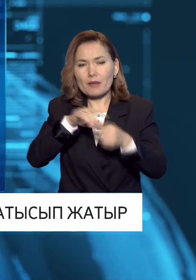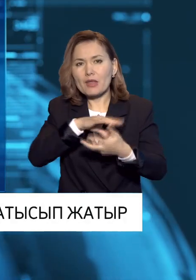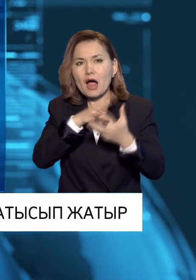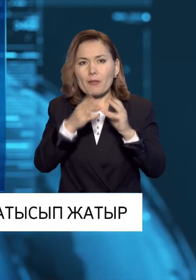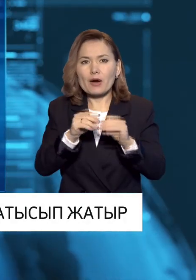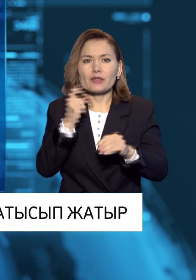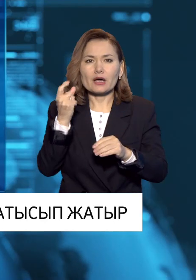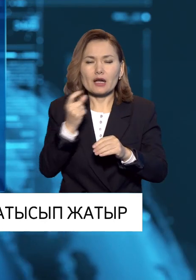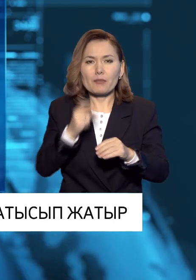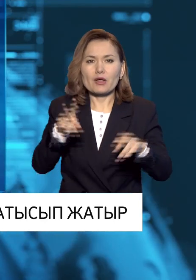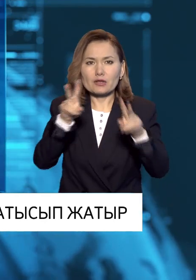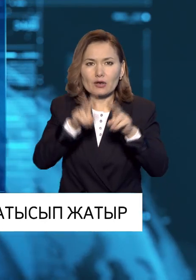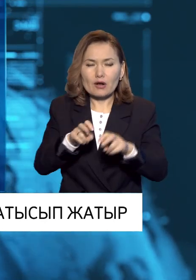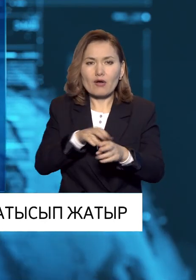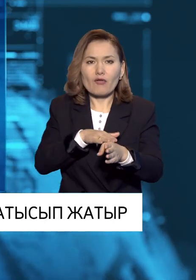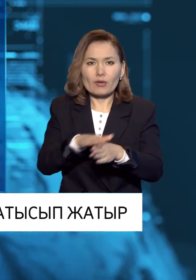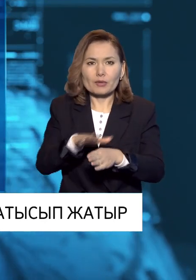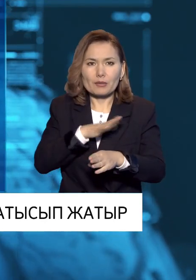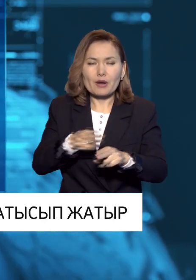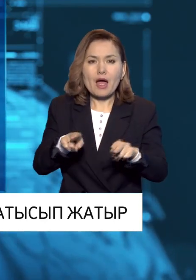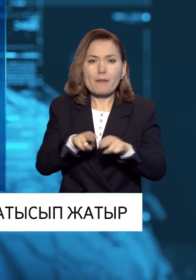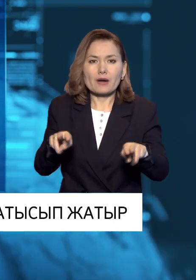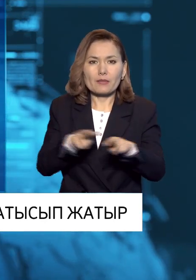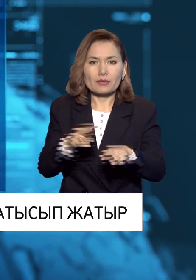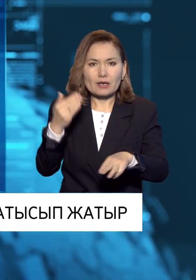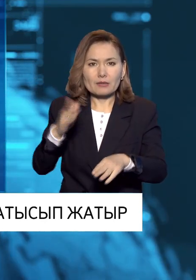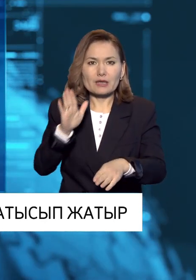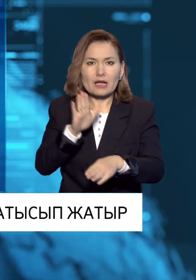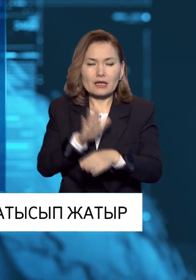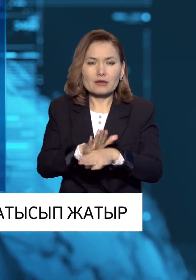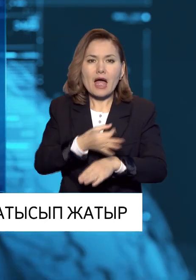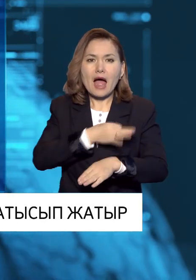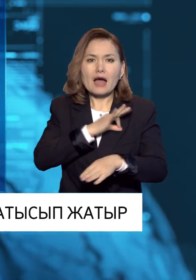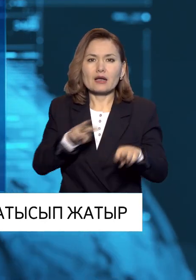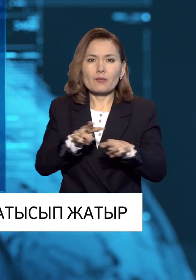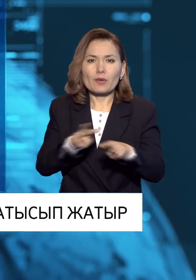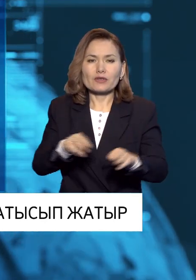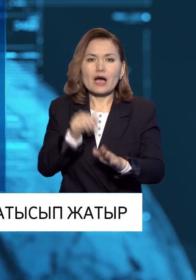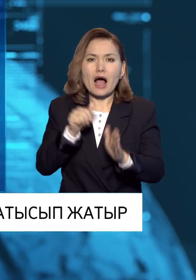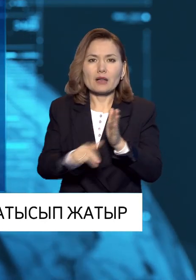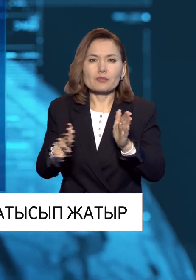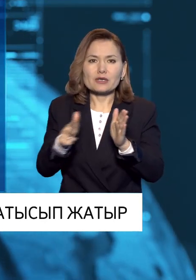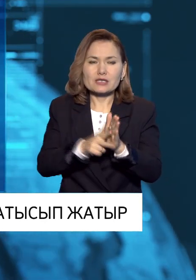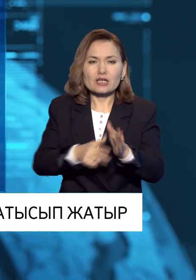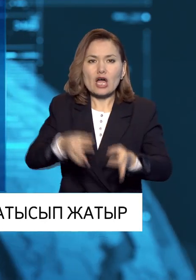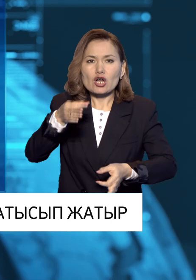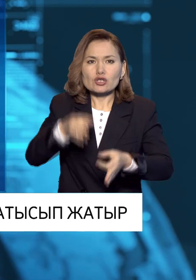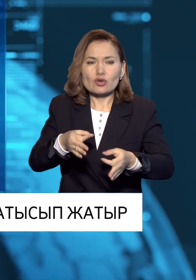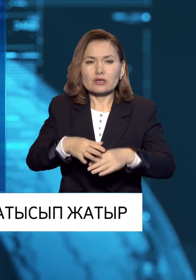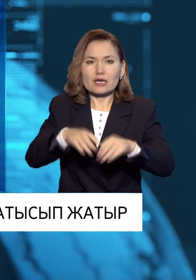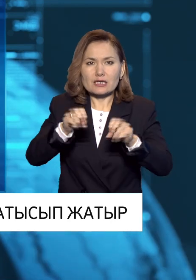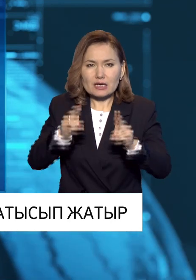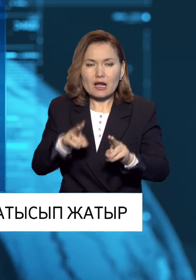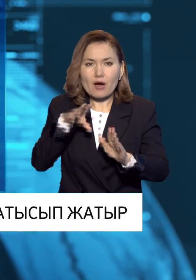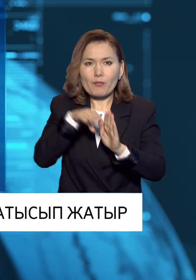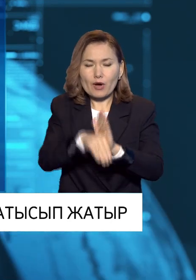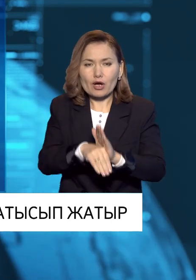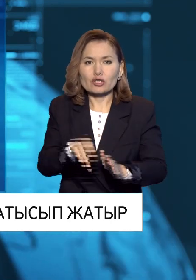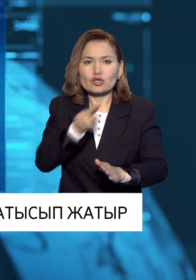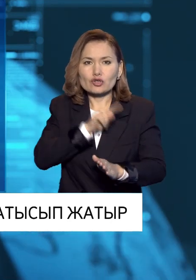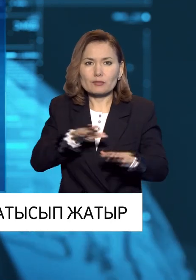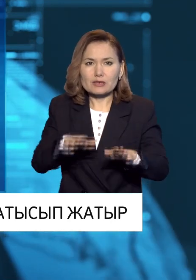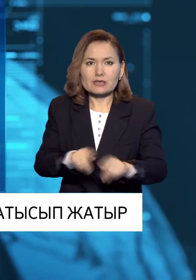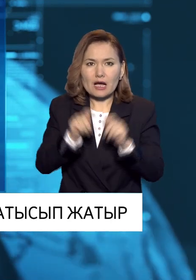және экономикалық сараптамалар жүргізіліп жатыр. Премьер-министрдің тапсырмасымен Әділет министрлігі 68 сот сарапшысынан тұратын қосымша резерв